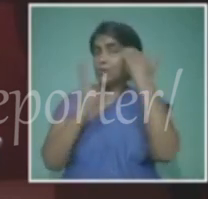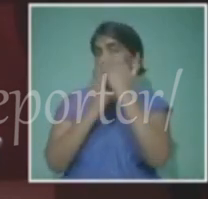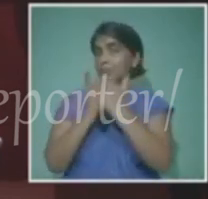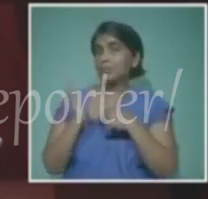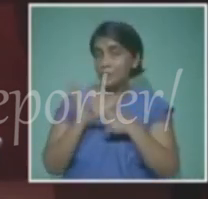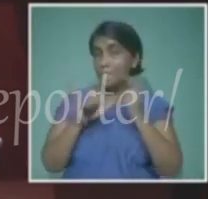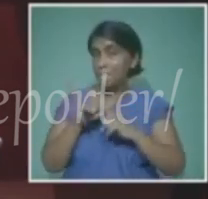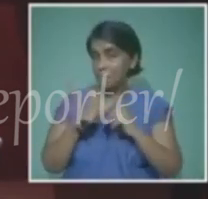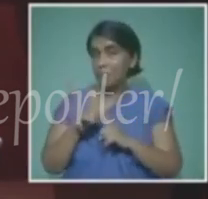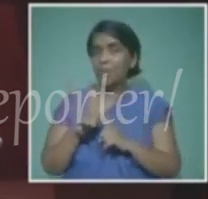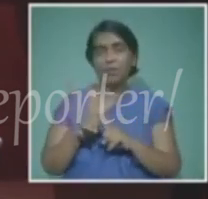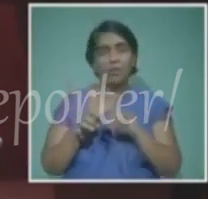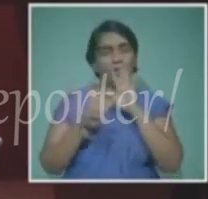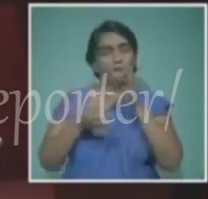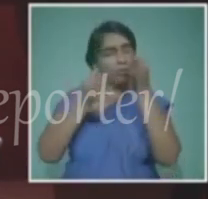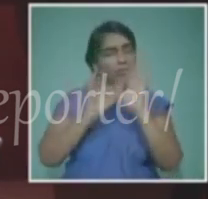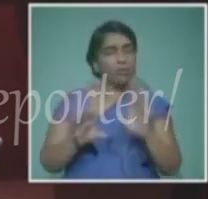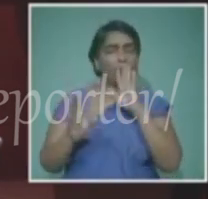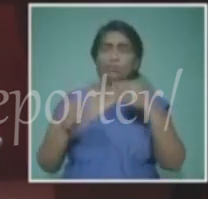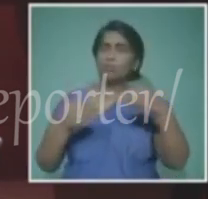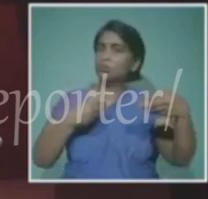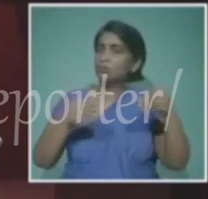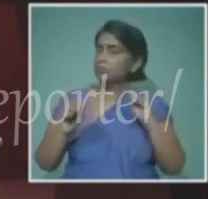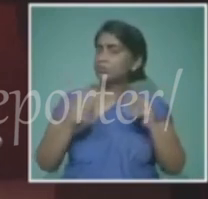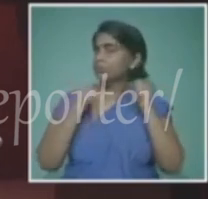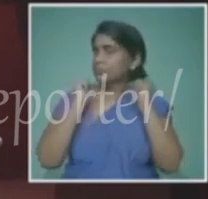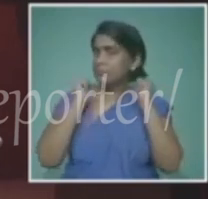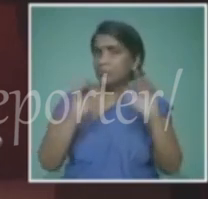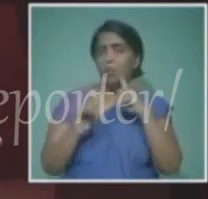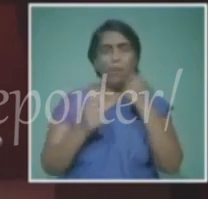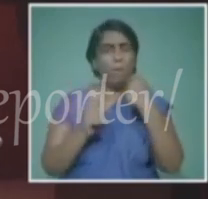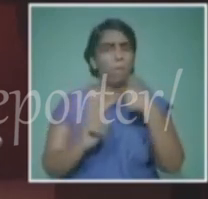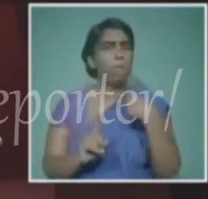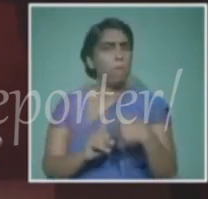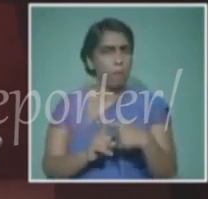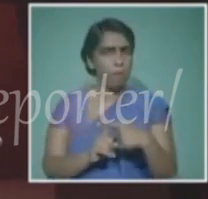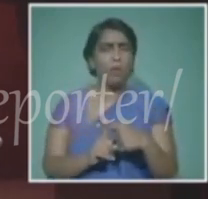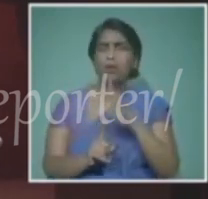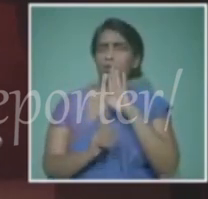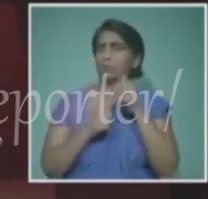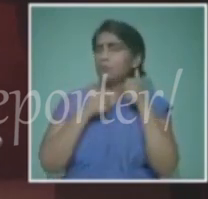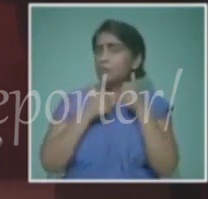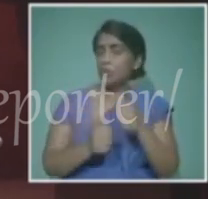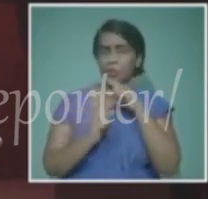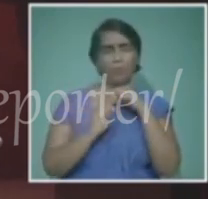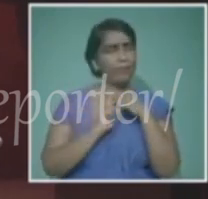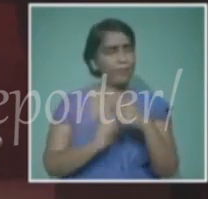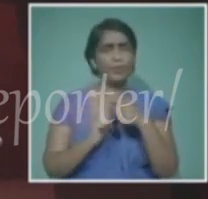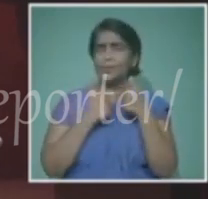පිළිබඳව ඉතාමත්ම ප්‍රගතිශීලීව ඉතාමත්ම සුභවාදීව ඉතාමත්ම